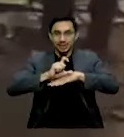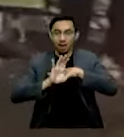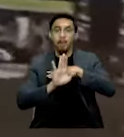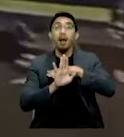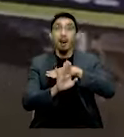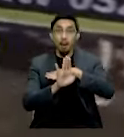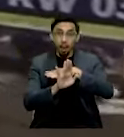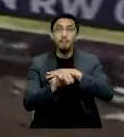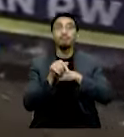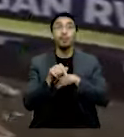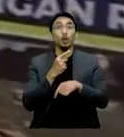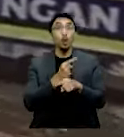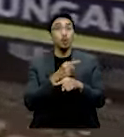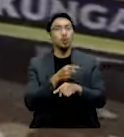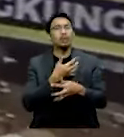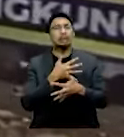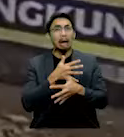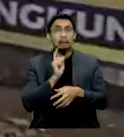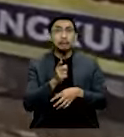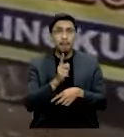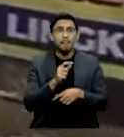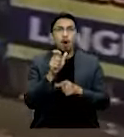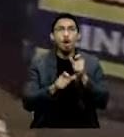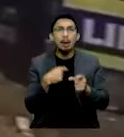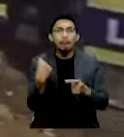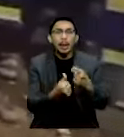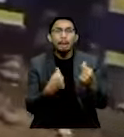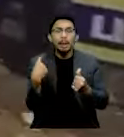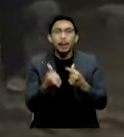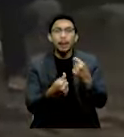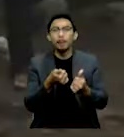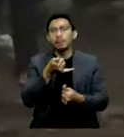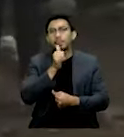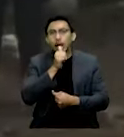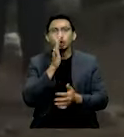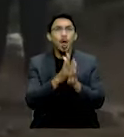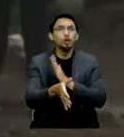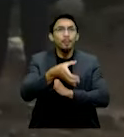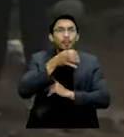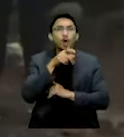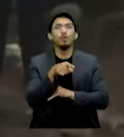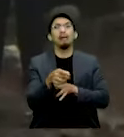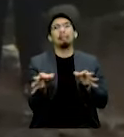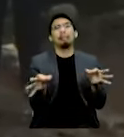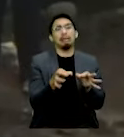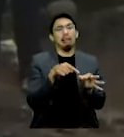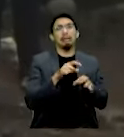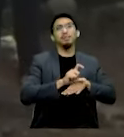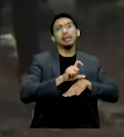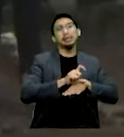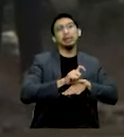masjid. Keberadaan toko meresahkan karena banyaknya orang membeli miras dan langsung meminumnya di dekat